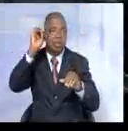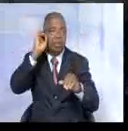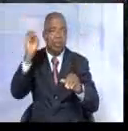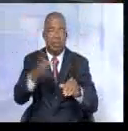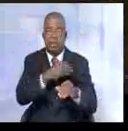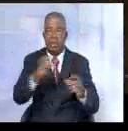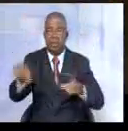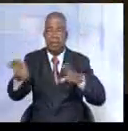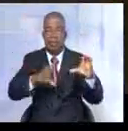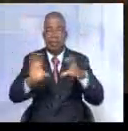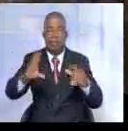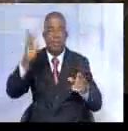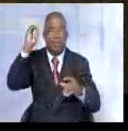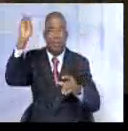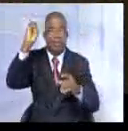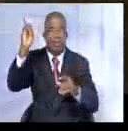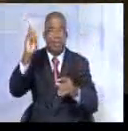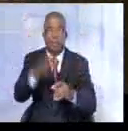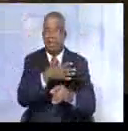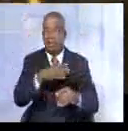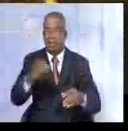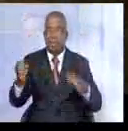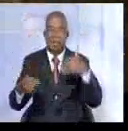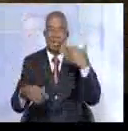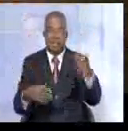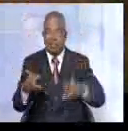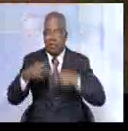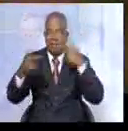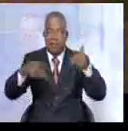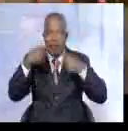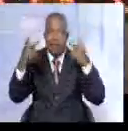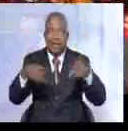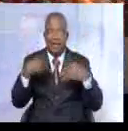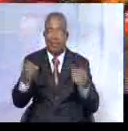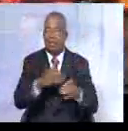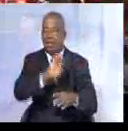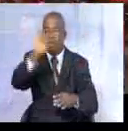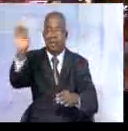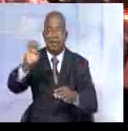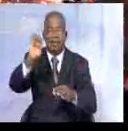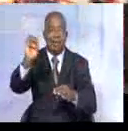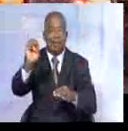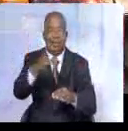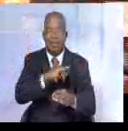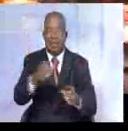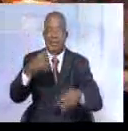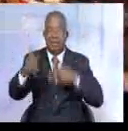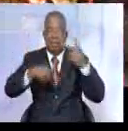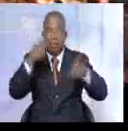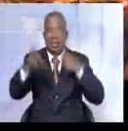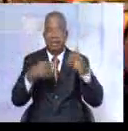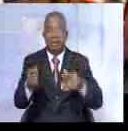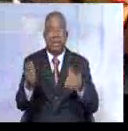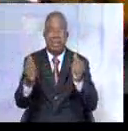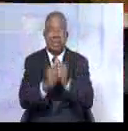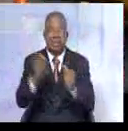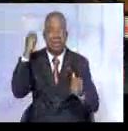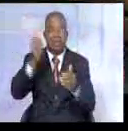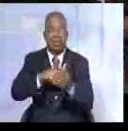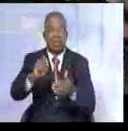une allocution à la tribune des Nations Unies. Le mercredi aura une rencontre avec Ban Ki-moon, secrétaire général des